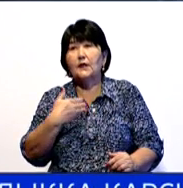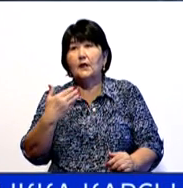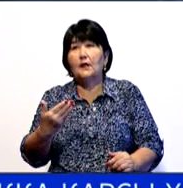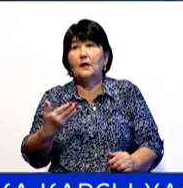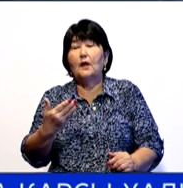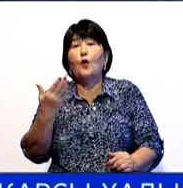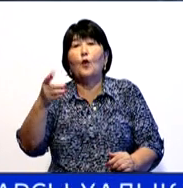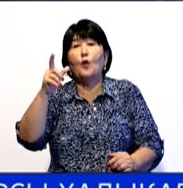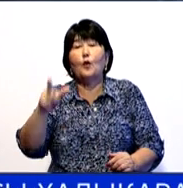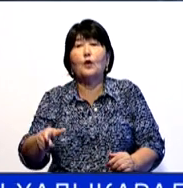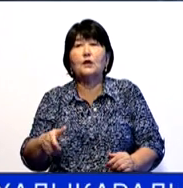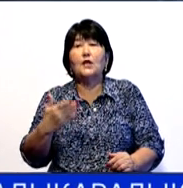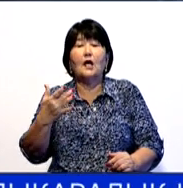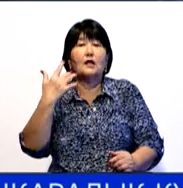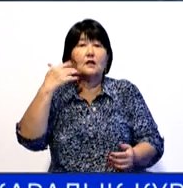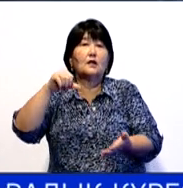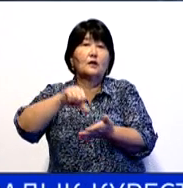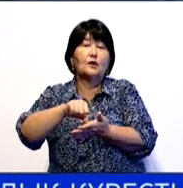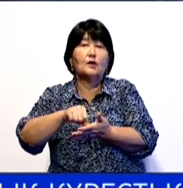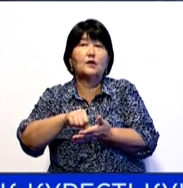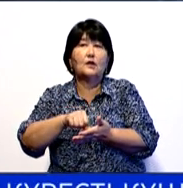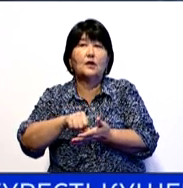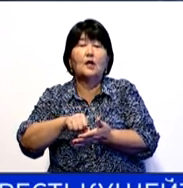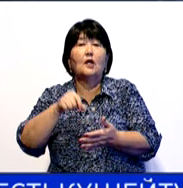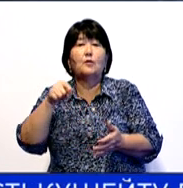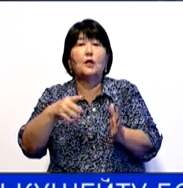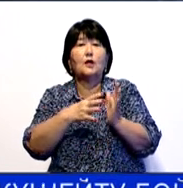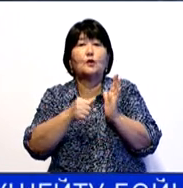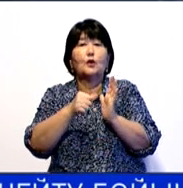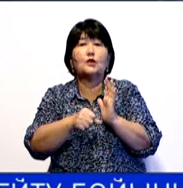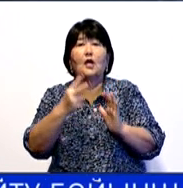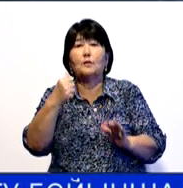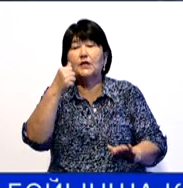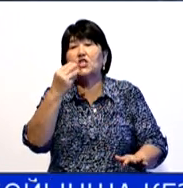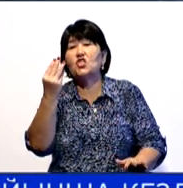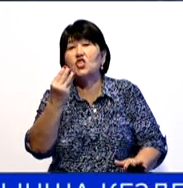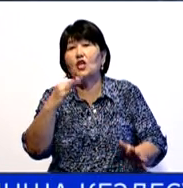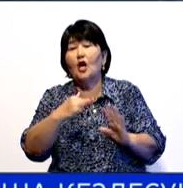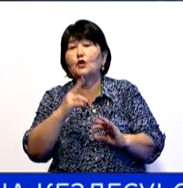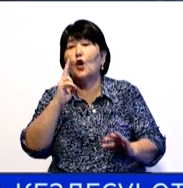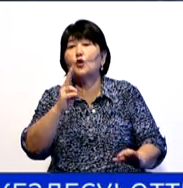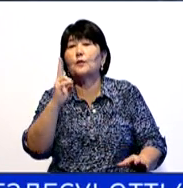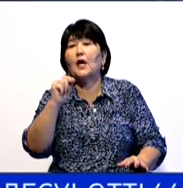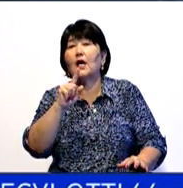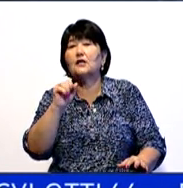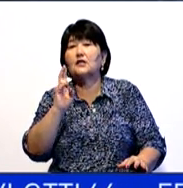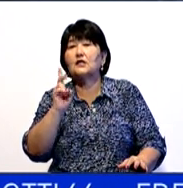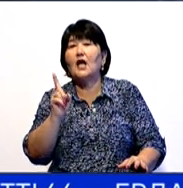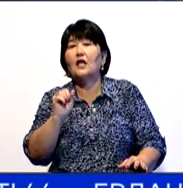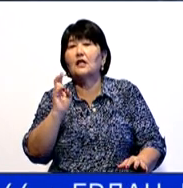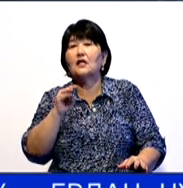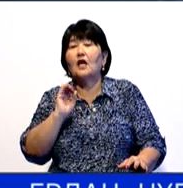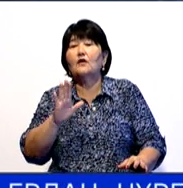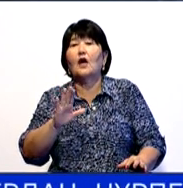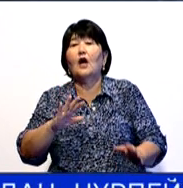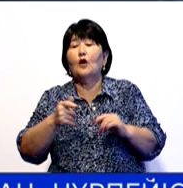o kısını ağızdan tastamaydım. 1968 yılları Şiyle odanında Konsepik Kazantay Bağamız Odanlık Atkarı Komitesi'nin torağası